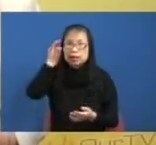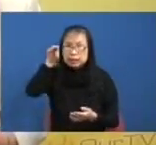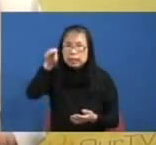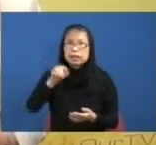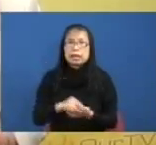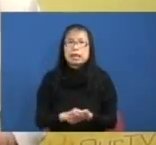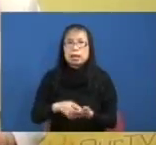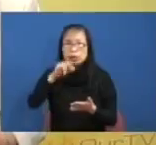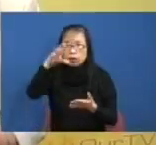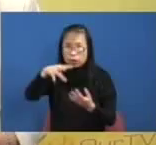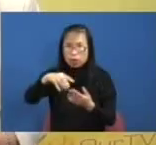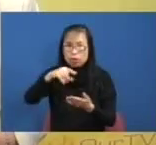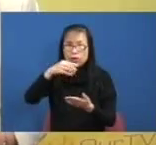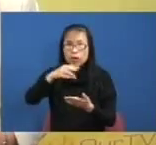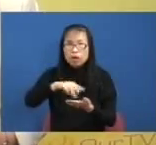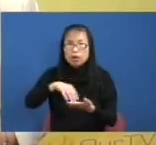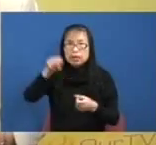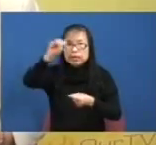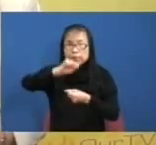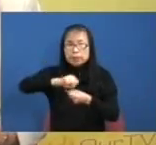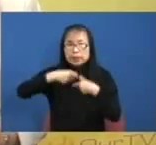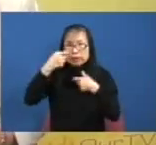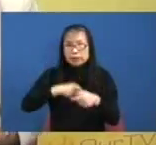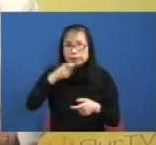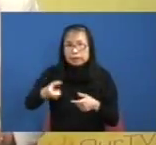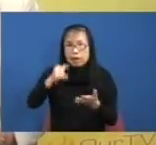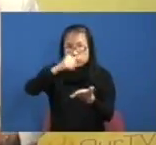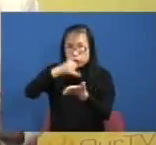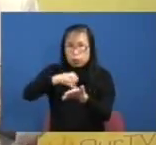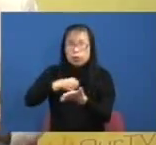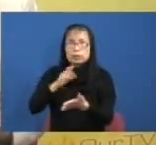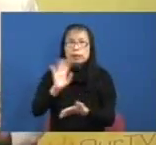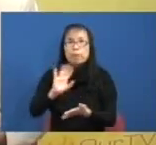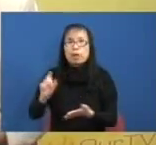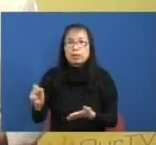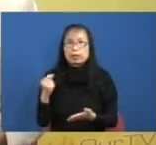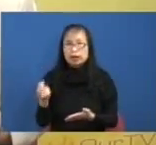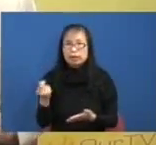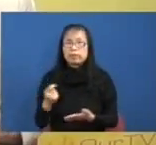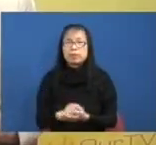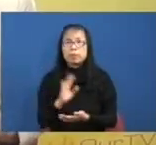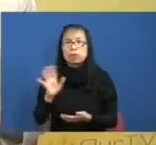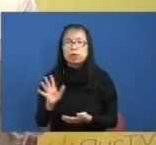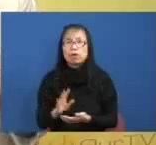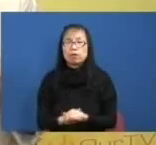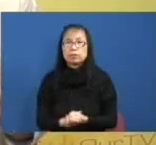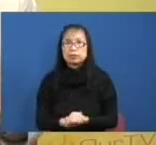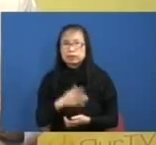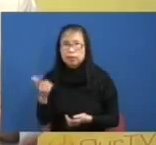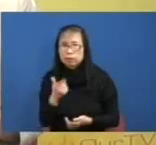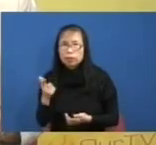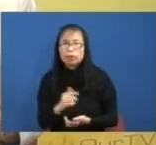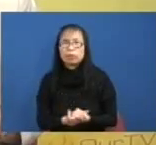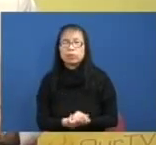累進制嗰個抽税嗰個方式咧，係反而我覺得簡單啲，又唔好搞咁多花神，即係變咗咧，你令到咧